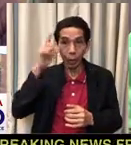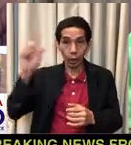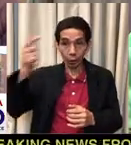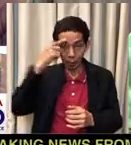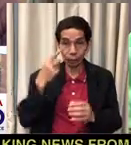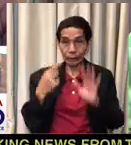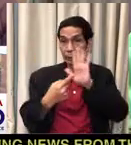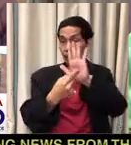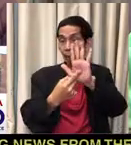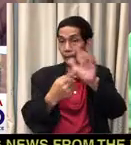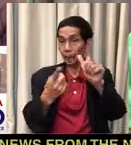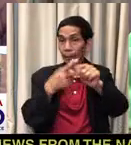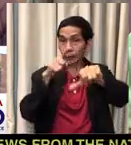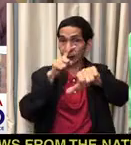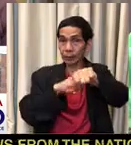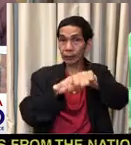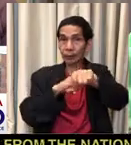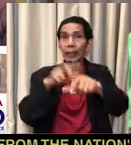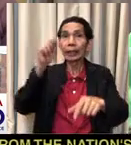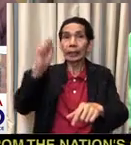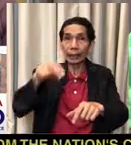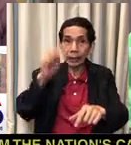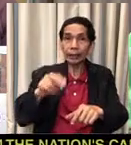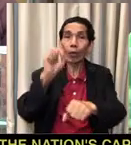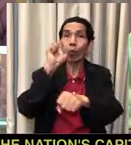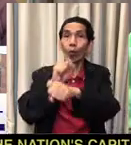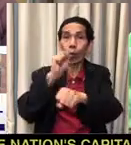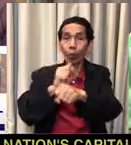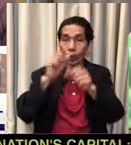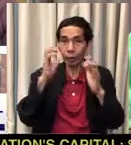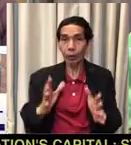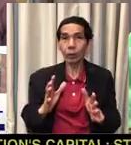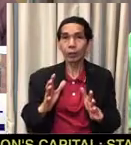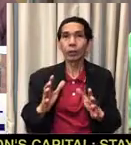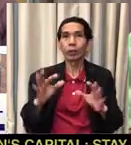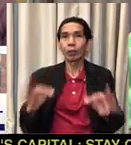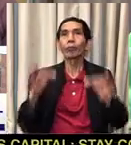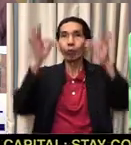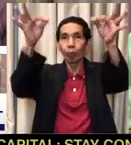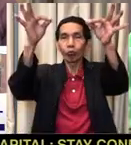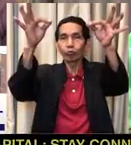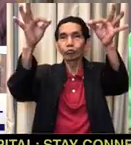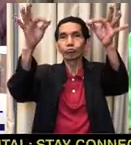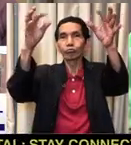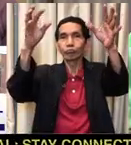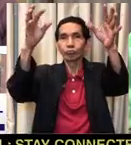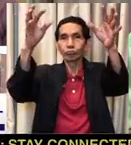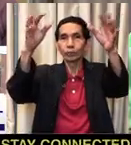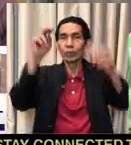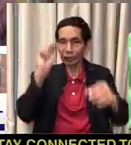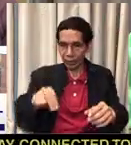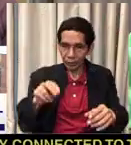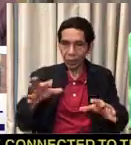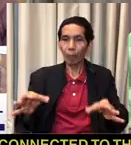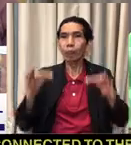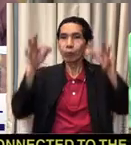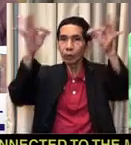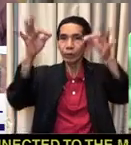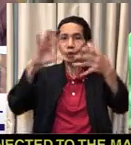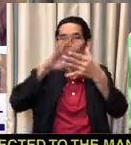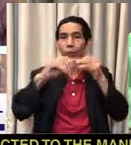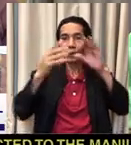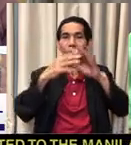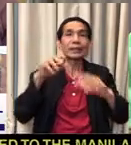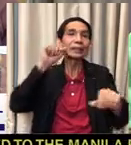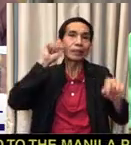gobyerno ha? Oh, nangangailangan ng empleyado, ipinopost. Yes, yun yung ikukwento ni